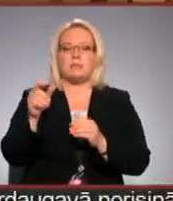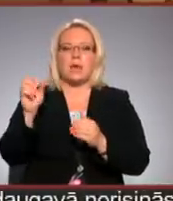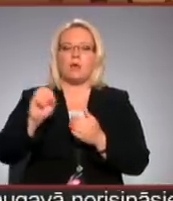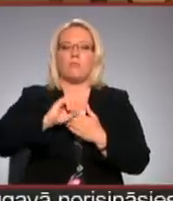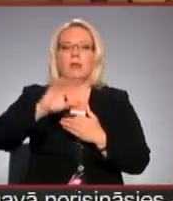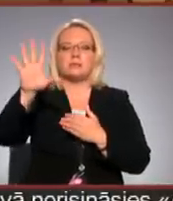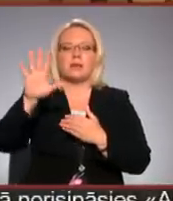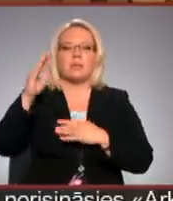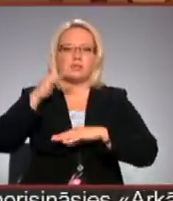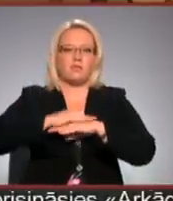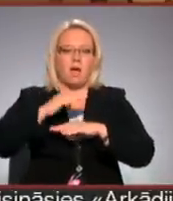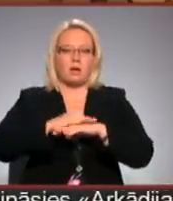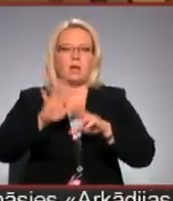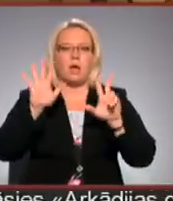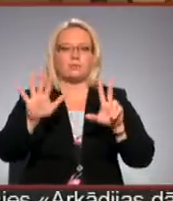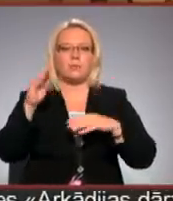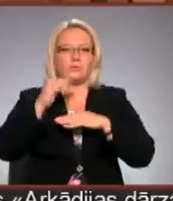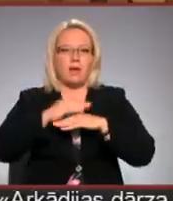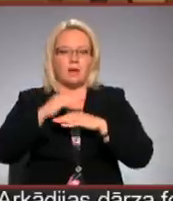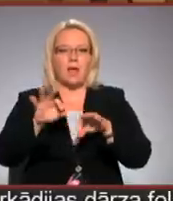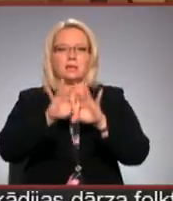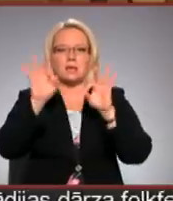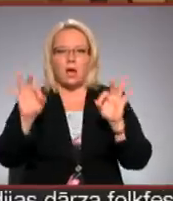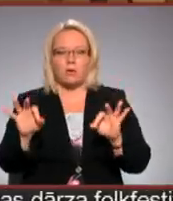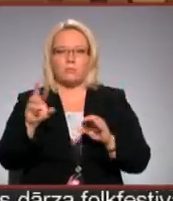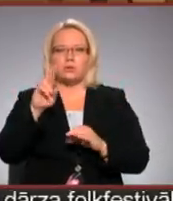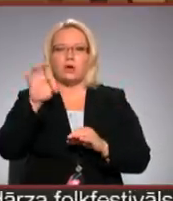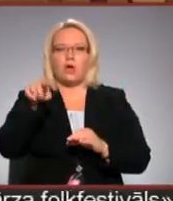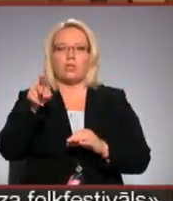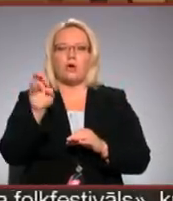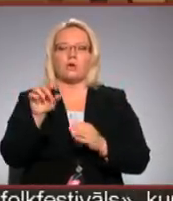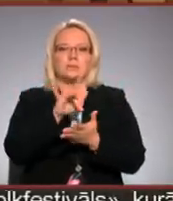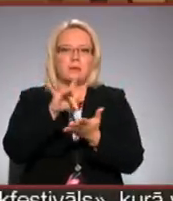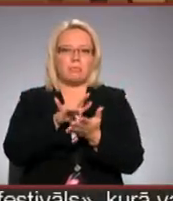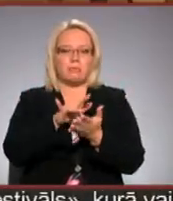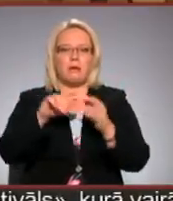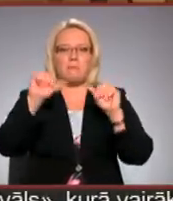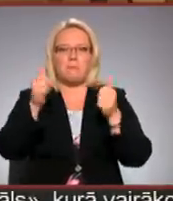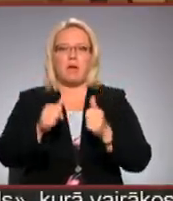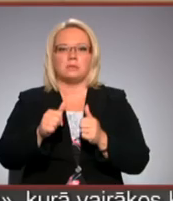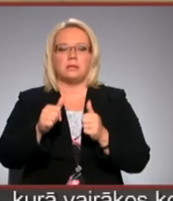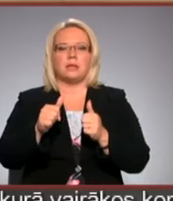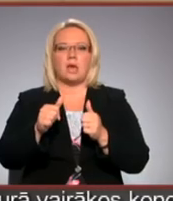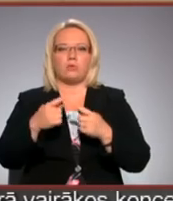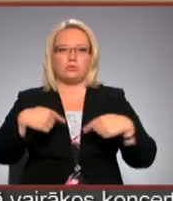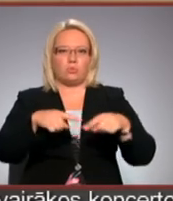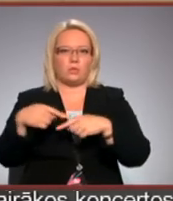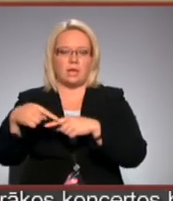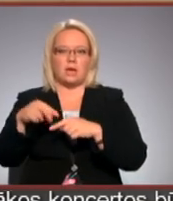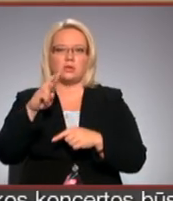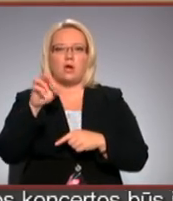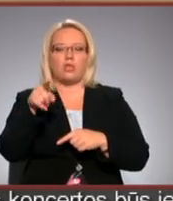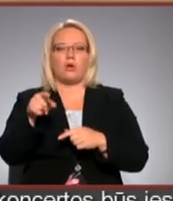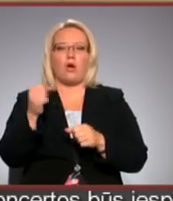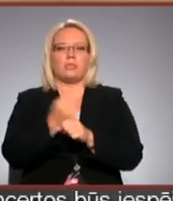vakari 20.00 sākums Rotko centrā mākslinieku studijās. Rotko centra